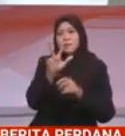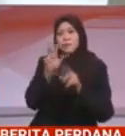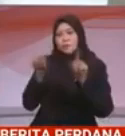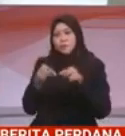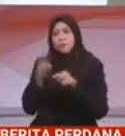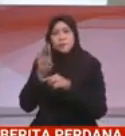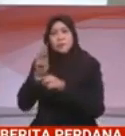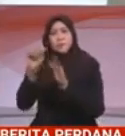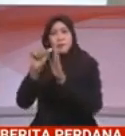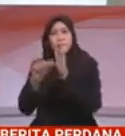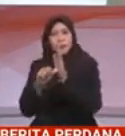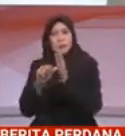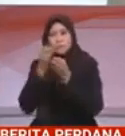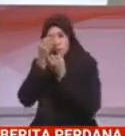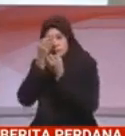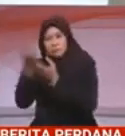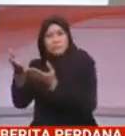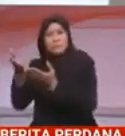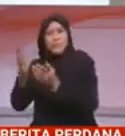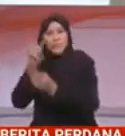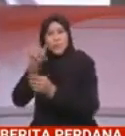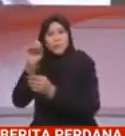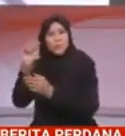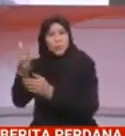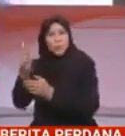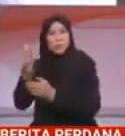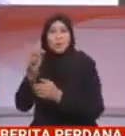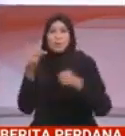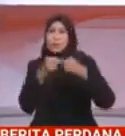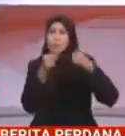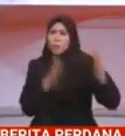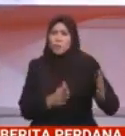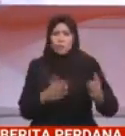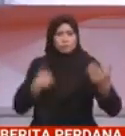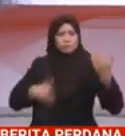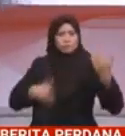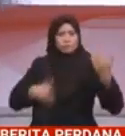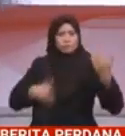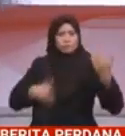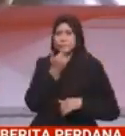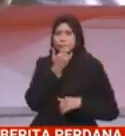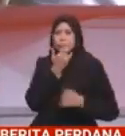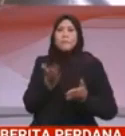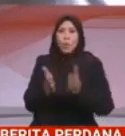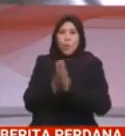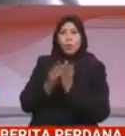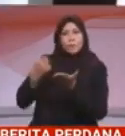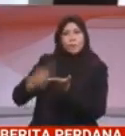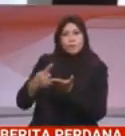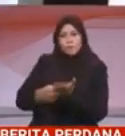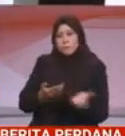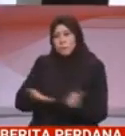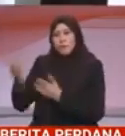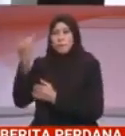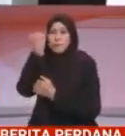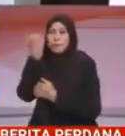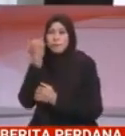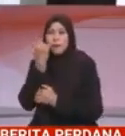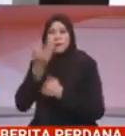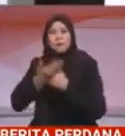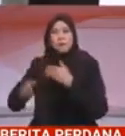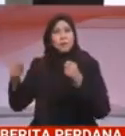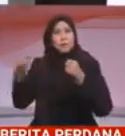B atau perlindungan pemberi maklumat 2010 Bertudung mengaku tidak bersalah dan mohon dibicarakan selepas peristiwa